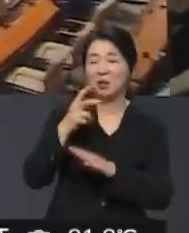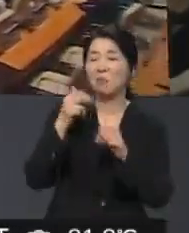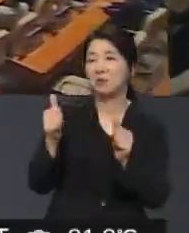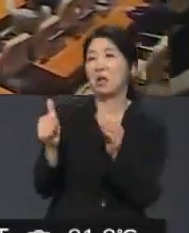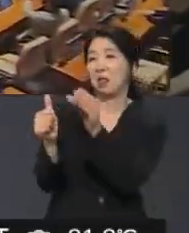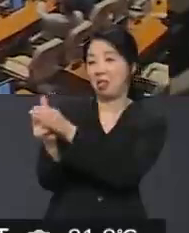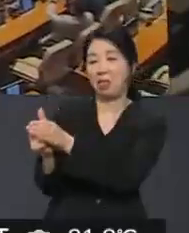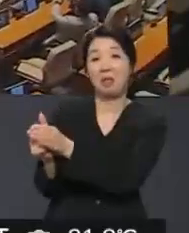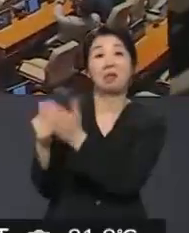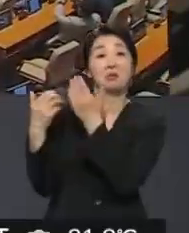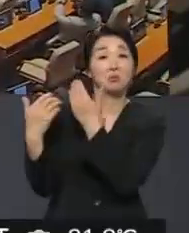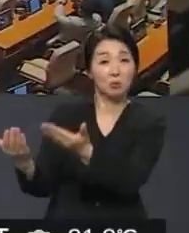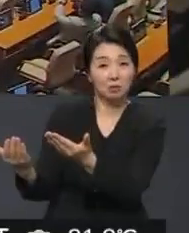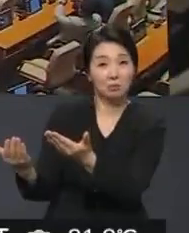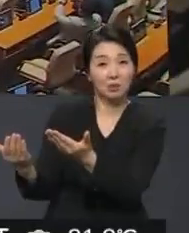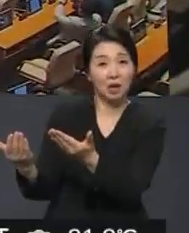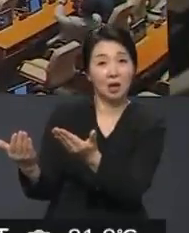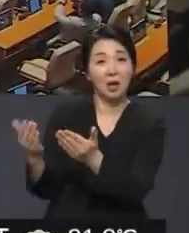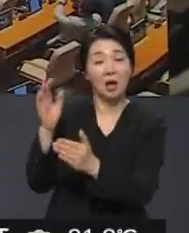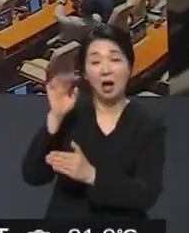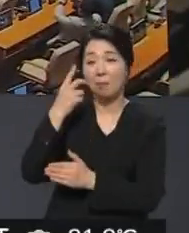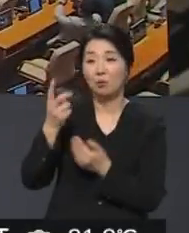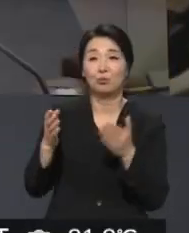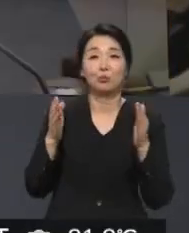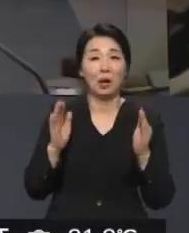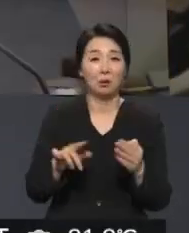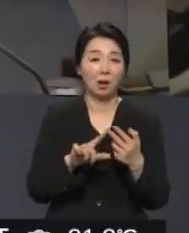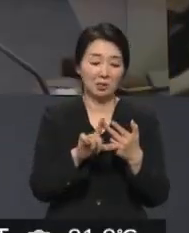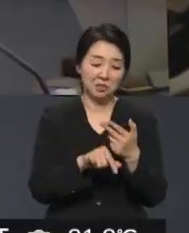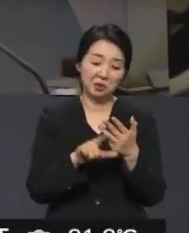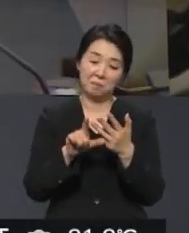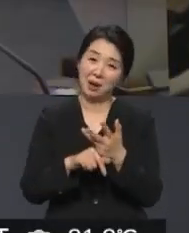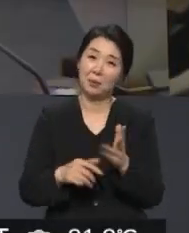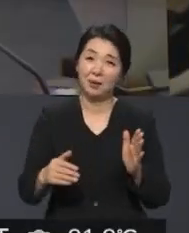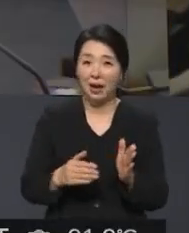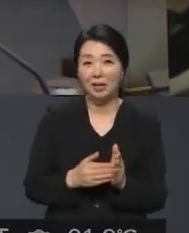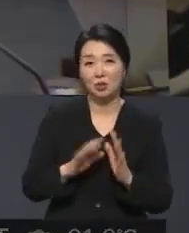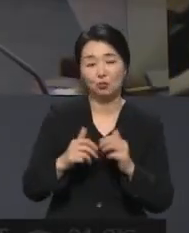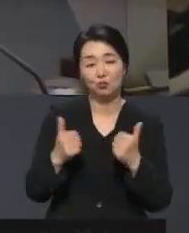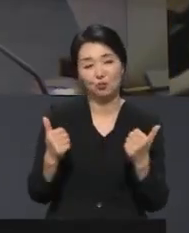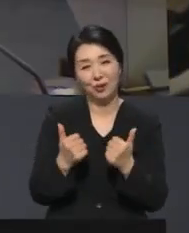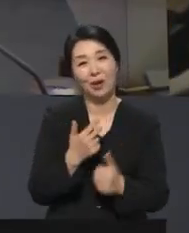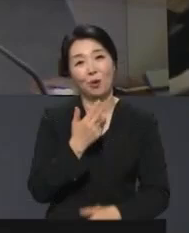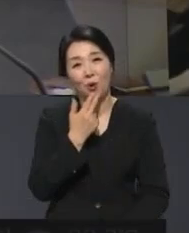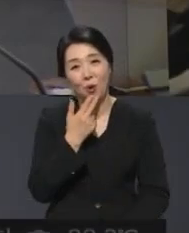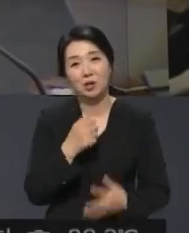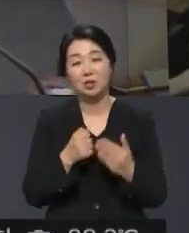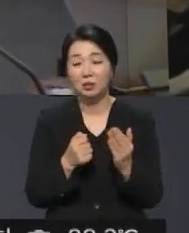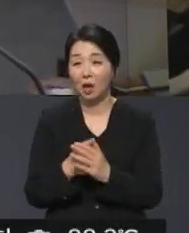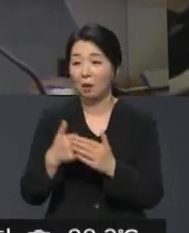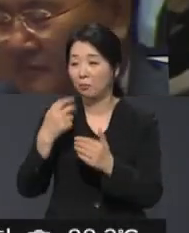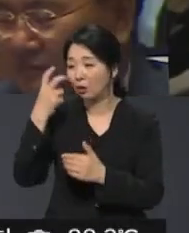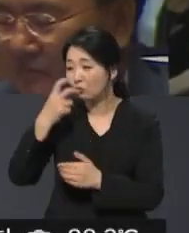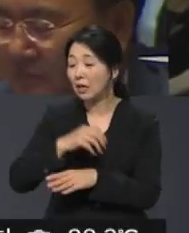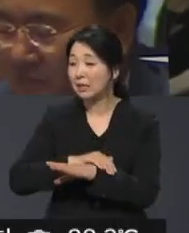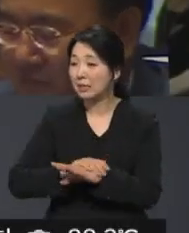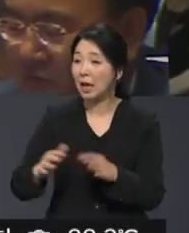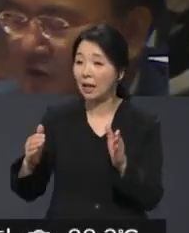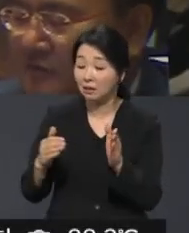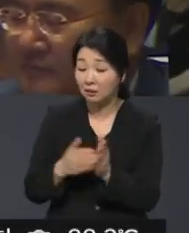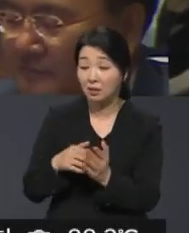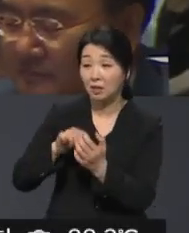했습니다. 구체적으로는 앞으로 두 달간 7월에서 8월까지는 국회를 열지 않을 테니 수사를 마무리 짓고